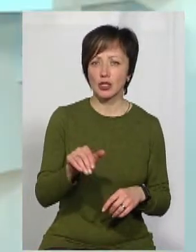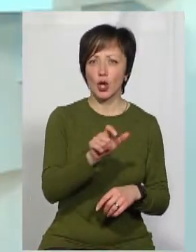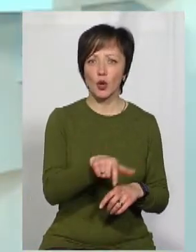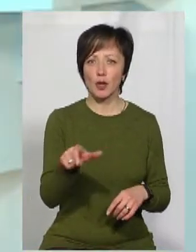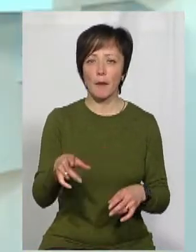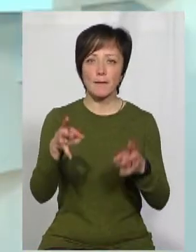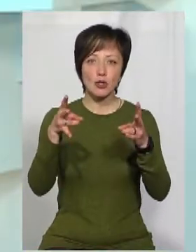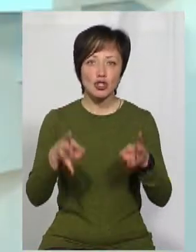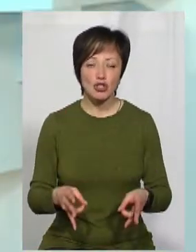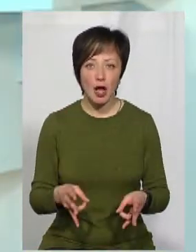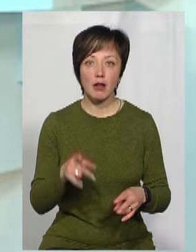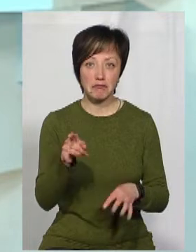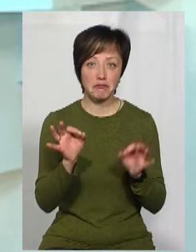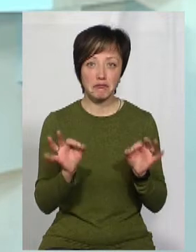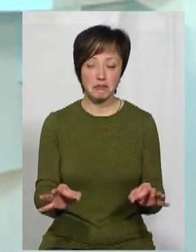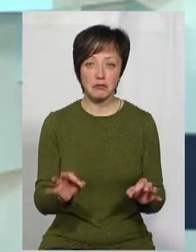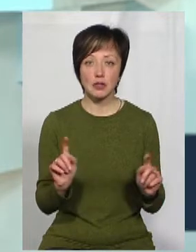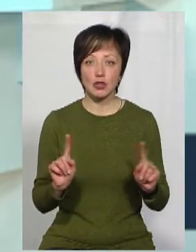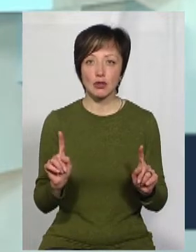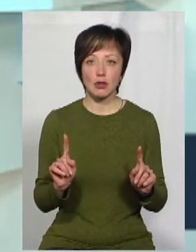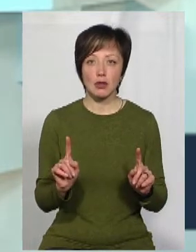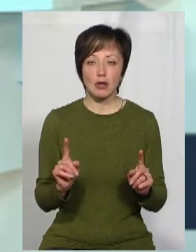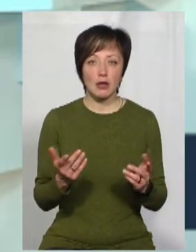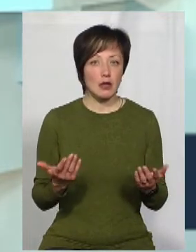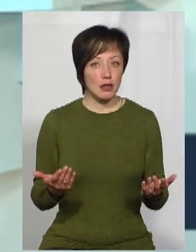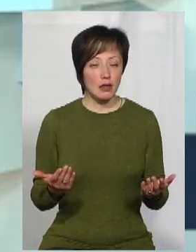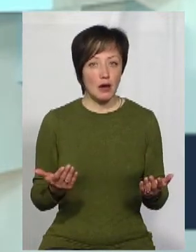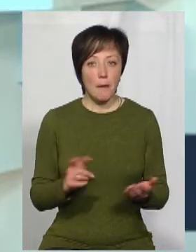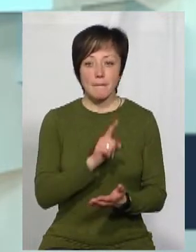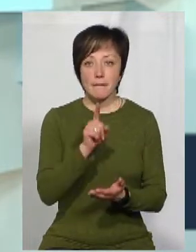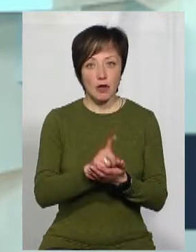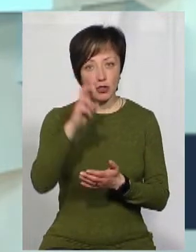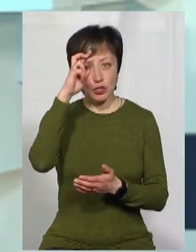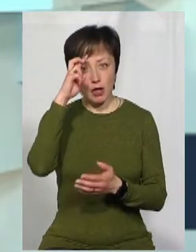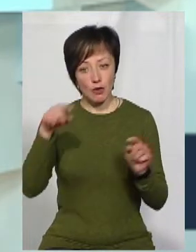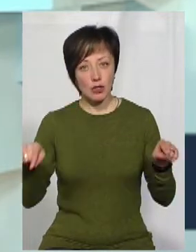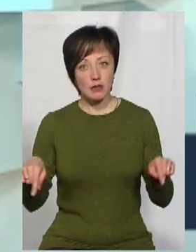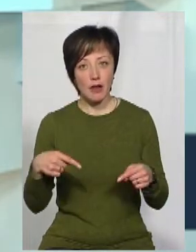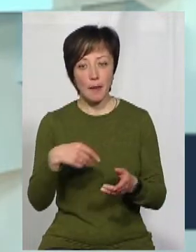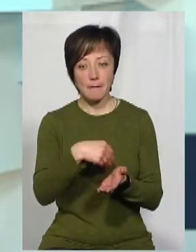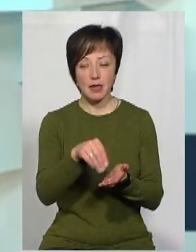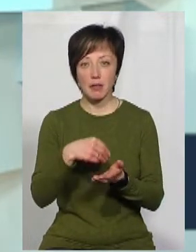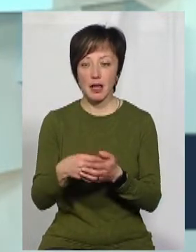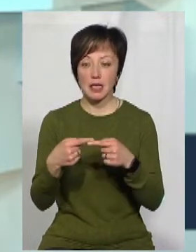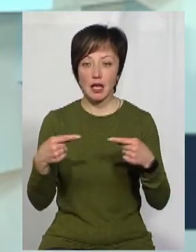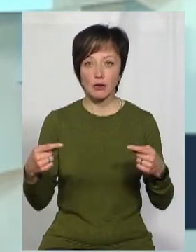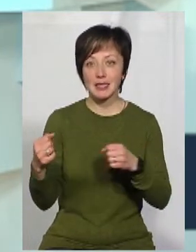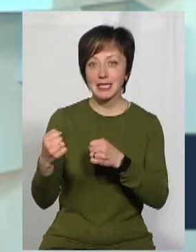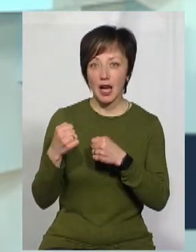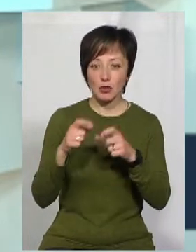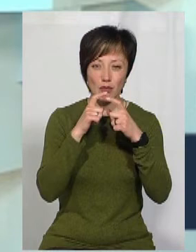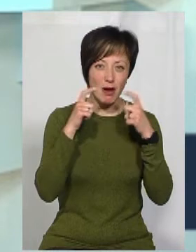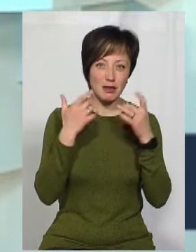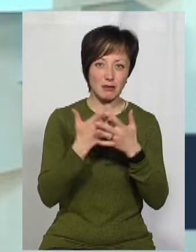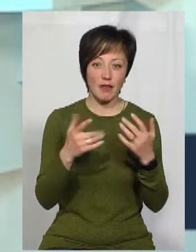людей постраждали. І вона права в тому, що, по суті, би, мала би держава організувати придбання засобів захисту в таких